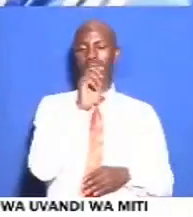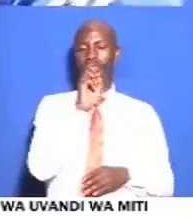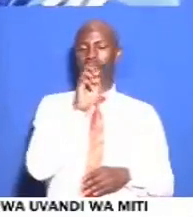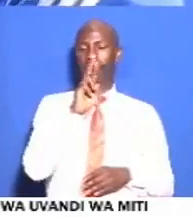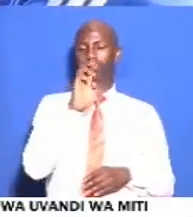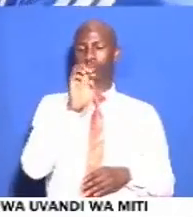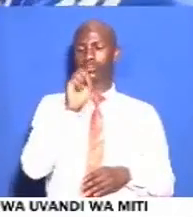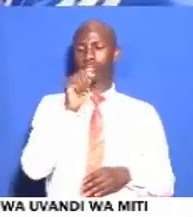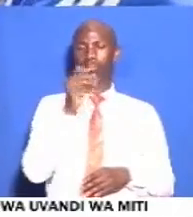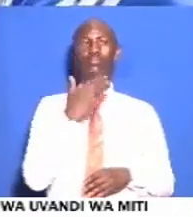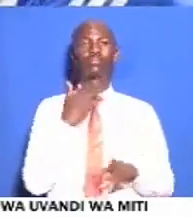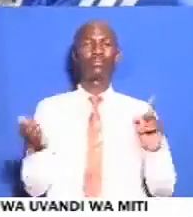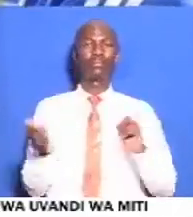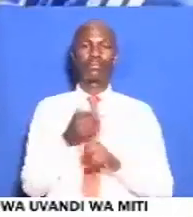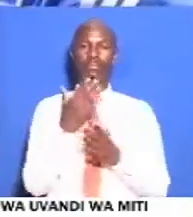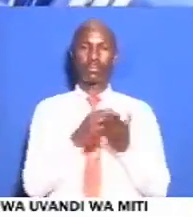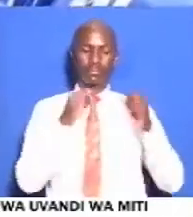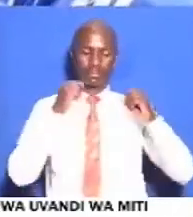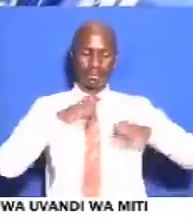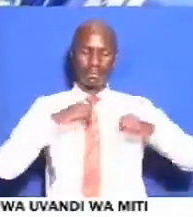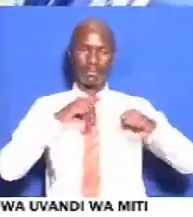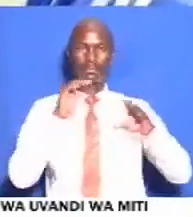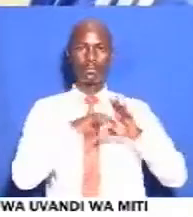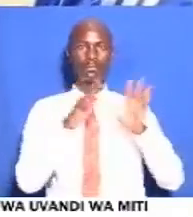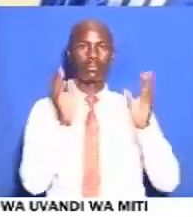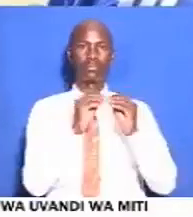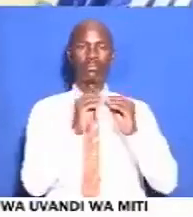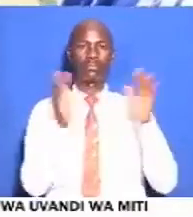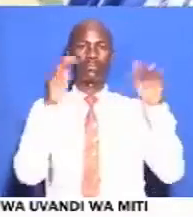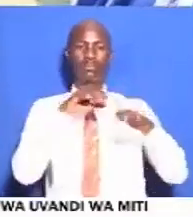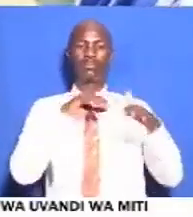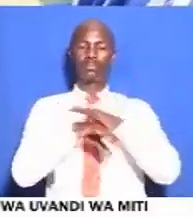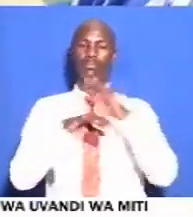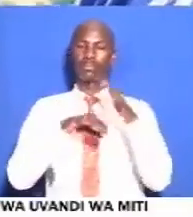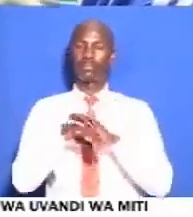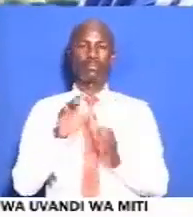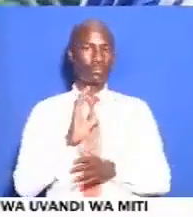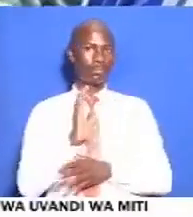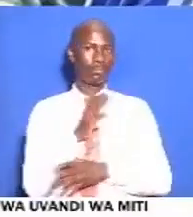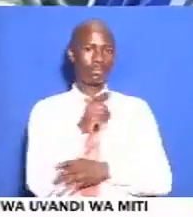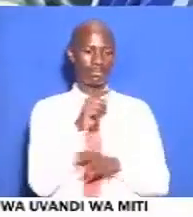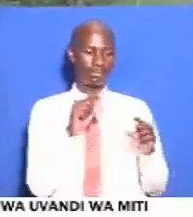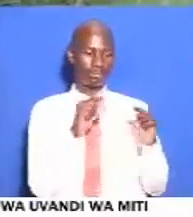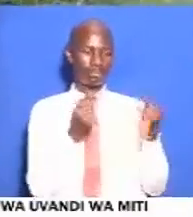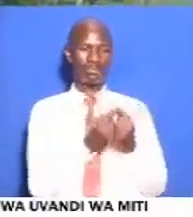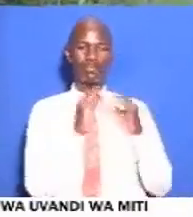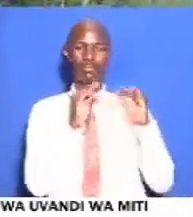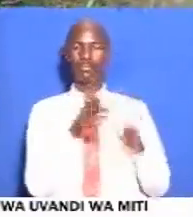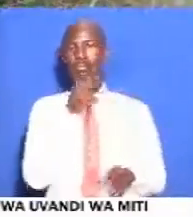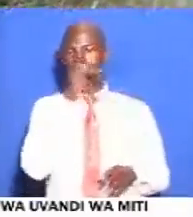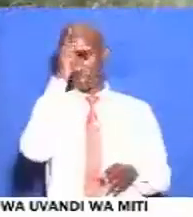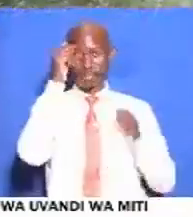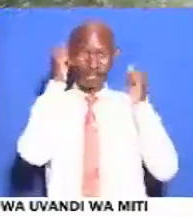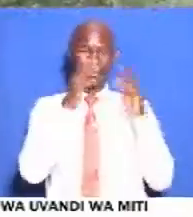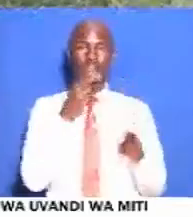mema sembenisi ya amwema mawiti kilano alama na vikiwe mthini waumba na usu kwa kuvanda miti. Ikundije uja Alimu Asyai na Amanyuwa